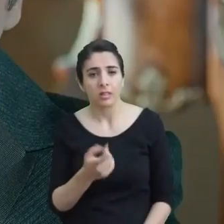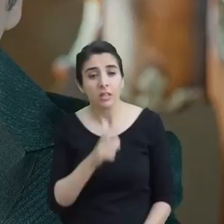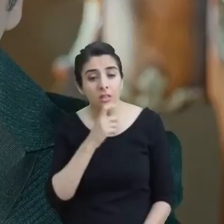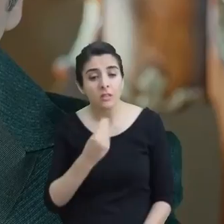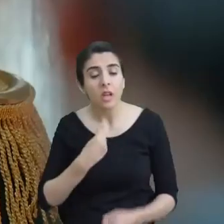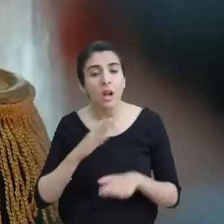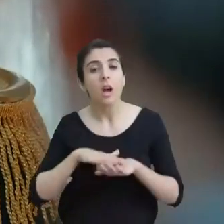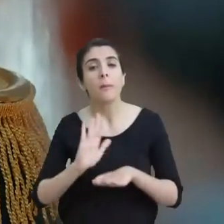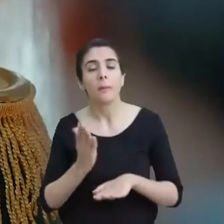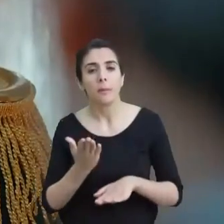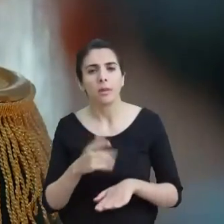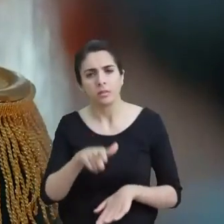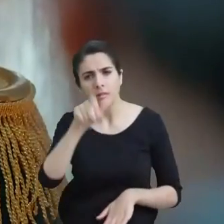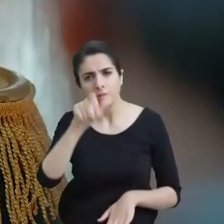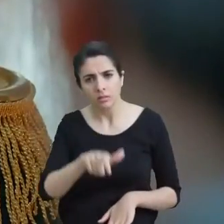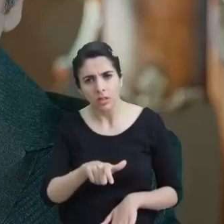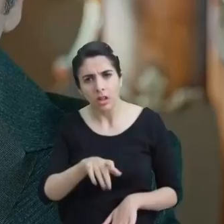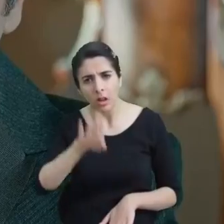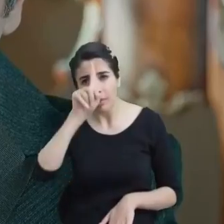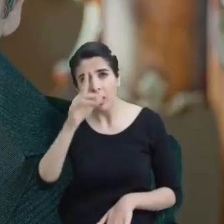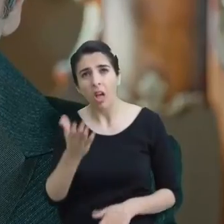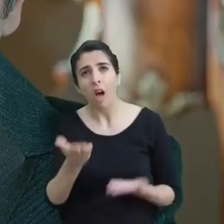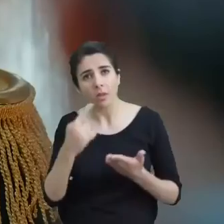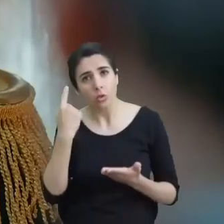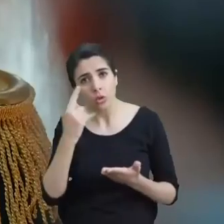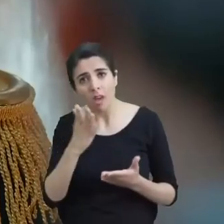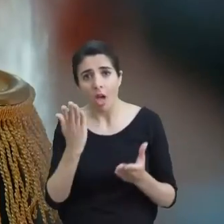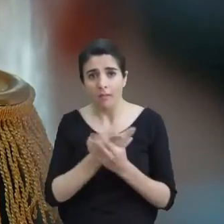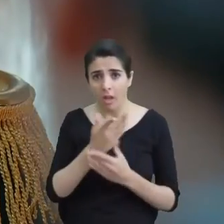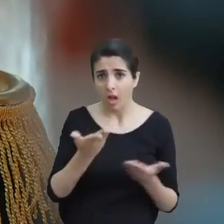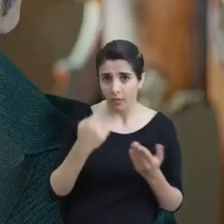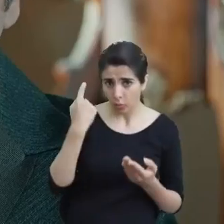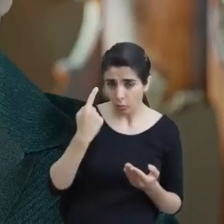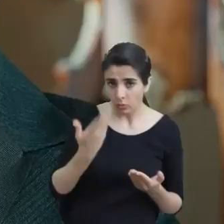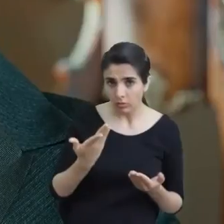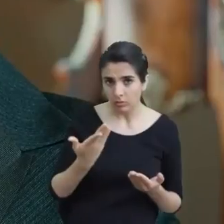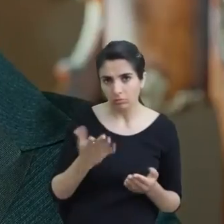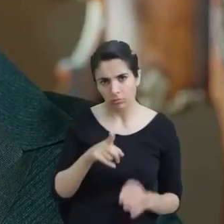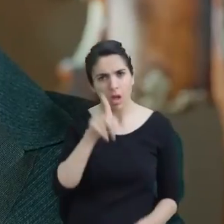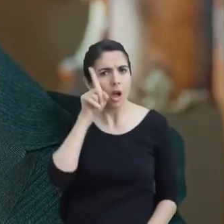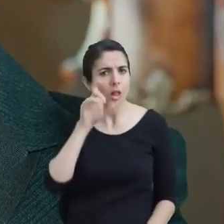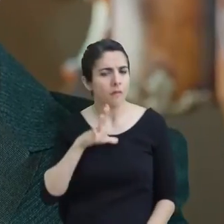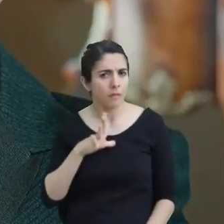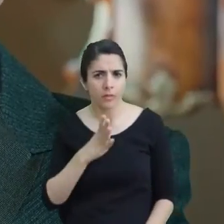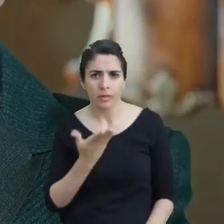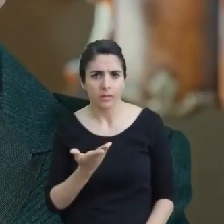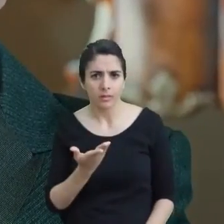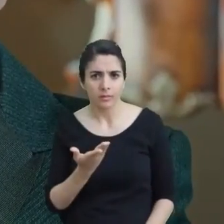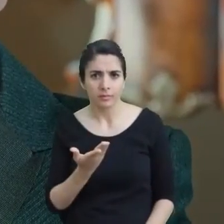Beni yanıltma. Sen ya padişahı hafife alıyorsun ya bu belgeleri. Oysa akıllı bir